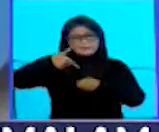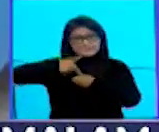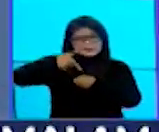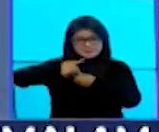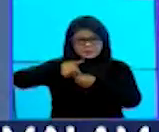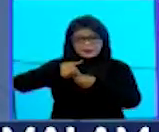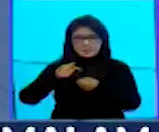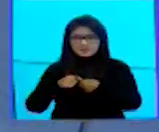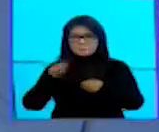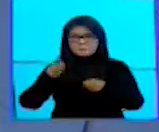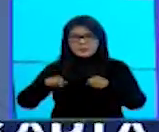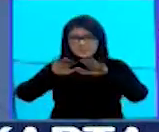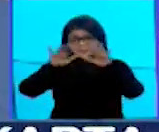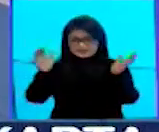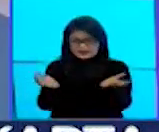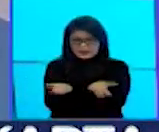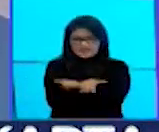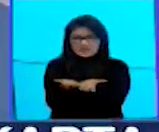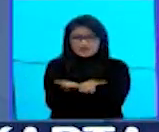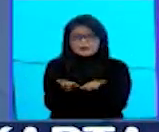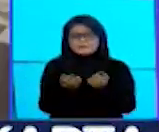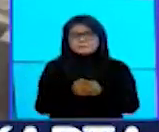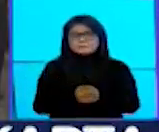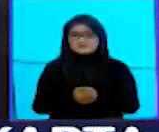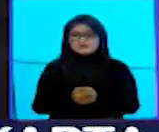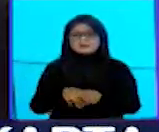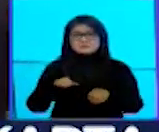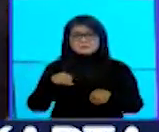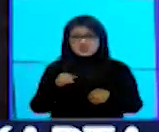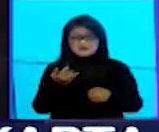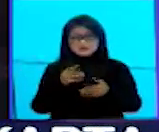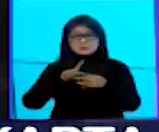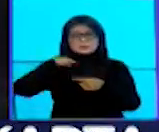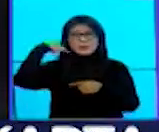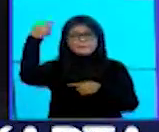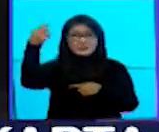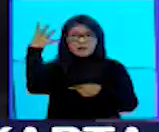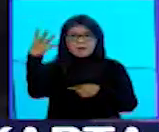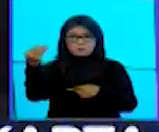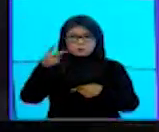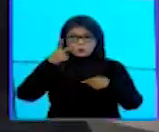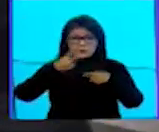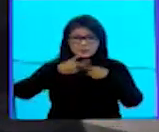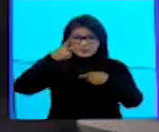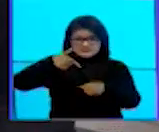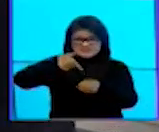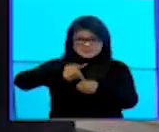hingga Tegal, Sucipto hanya perlu mengisi BBM 2 kali. Dari Tegal, Jawa Tengah, Unibar melaporkan.